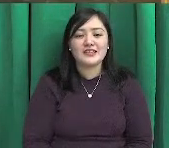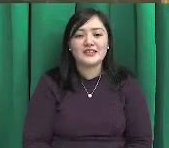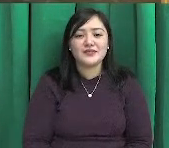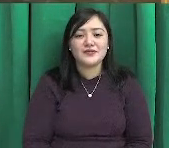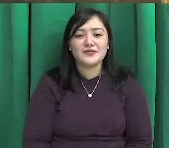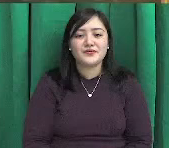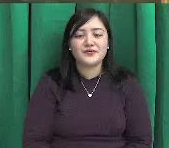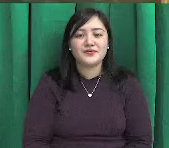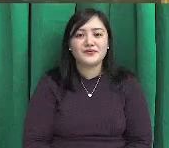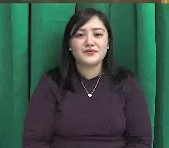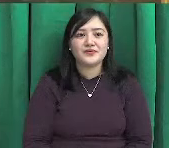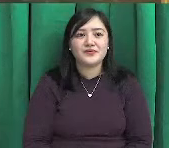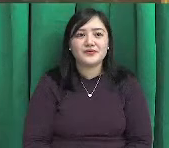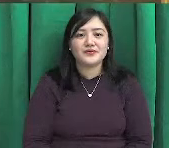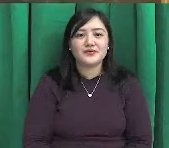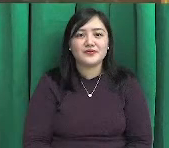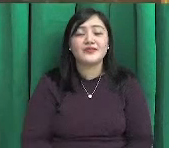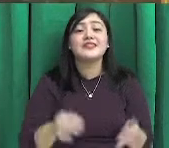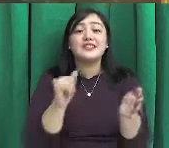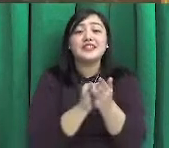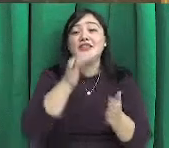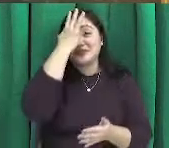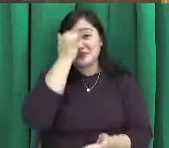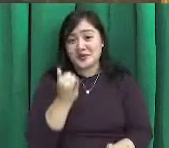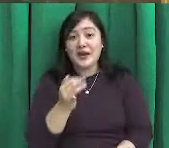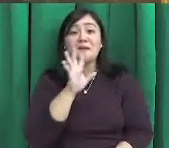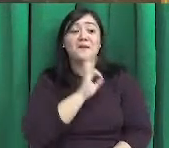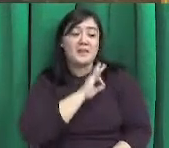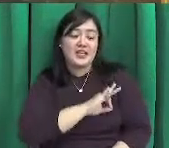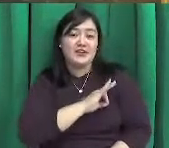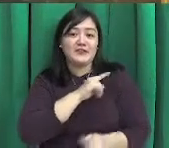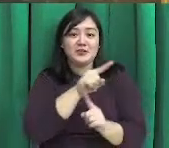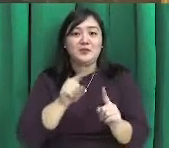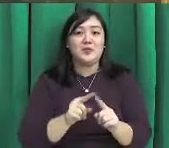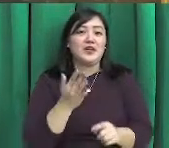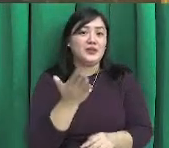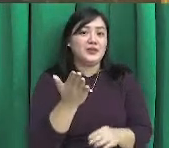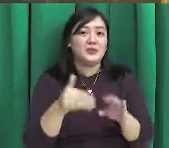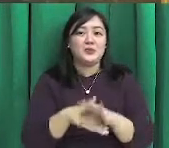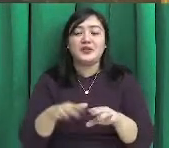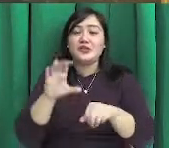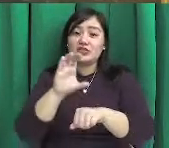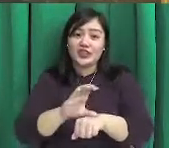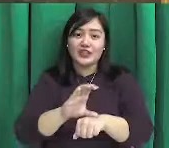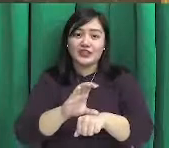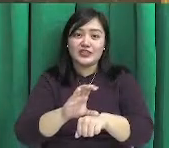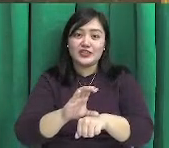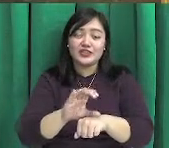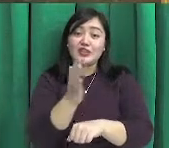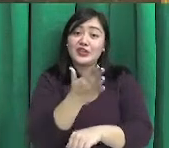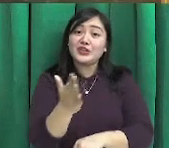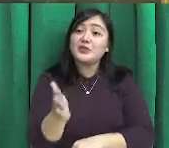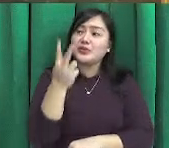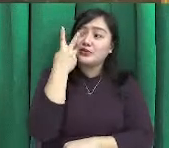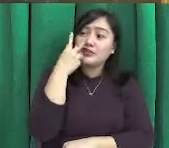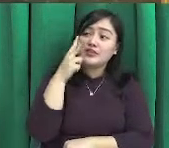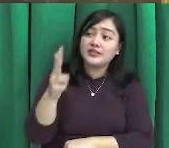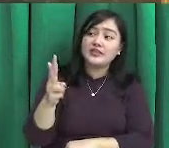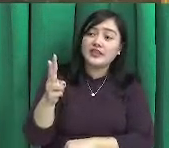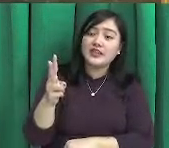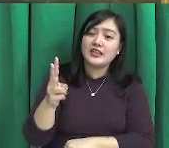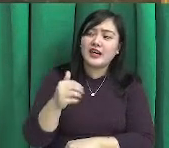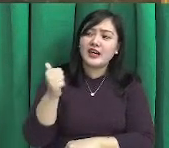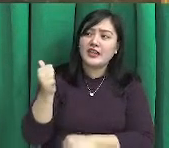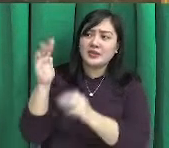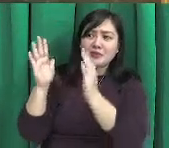kilala yung... Kaya ngayon ang advantage kapag nasa church ka, nakikita mo rito yung magulang, nakikita yung respeto niya sa magulang, na lagi mo na